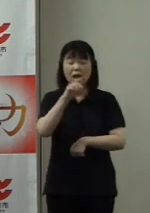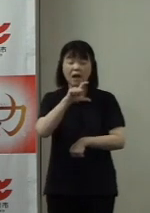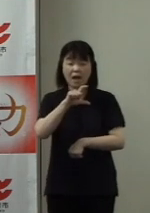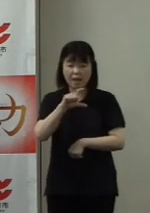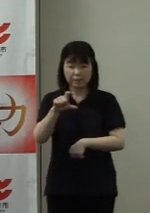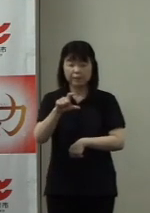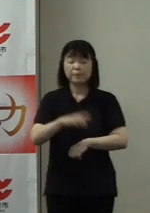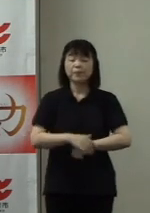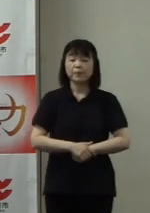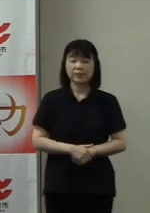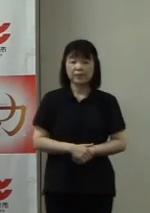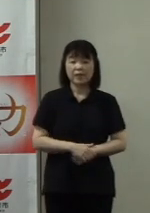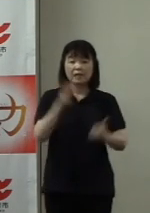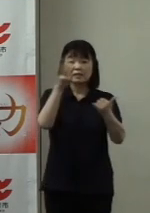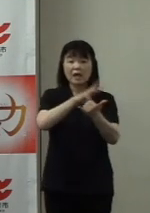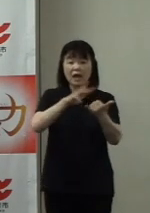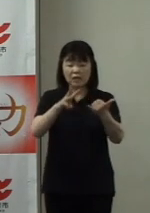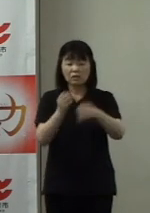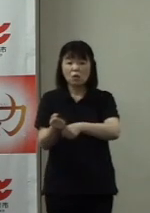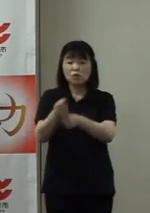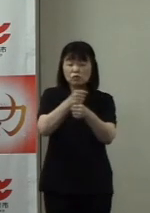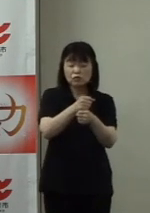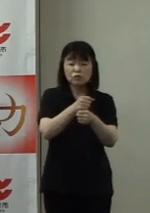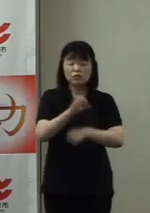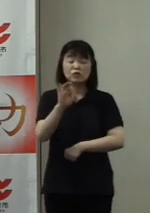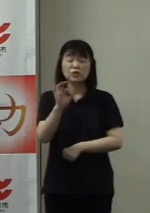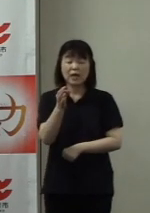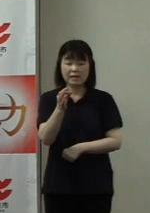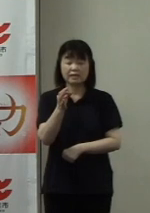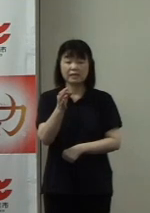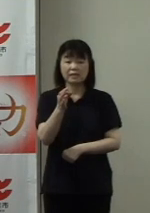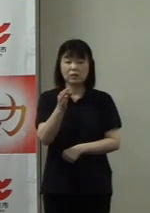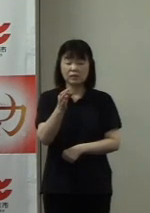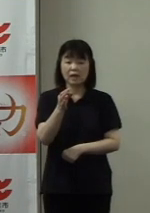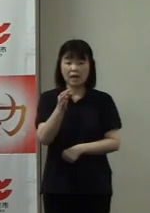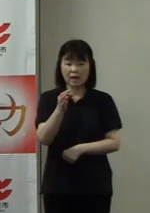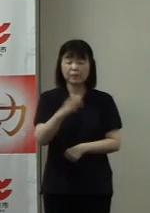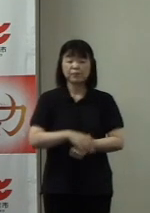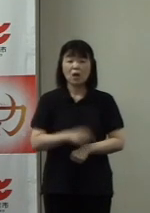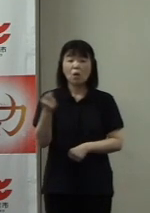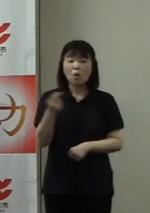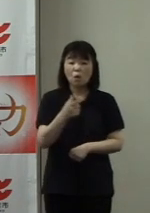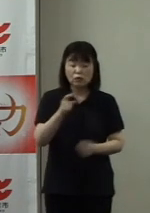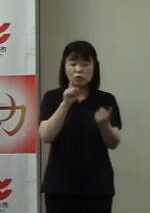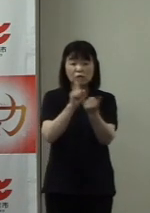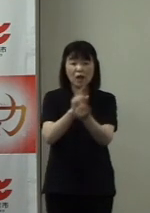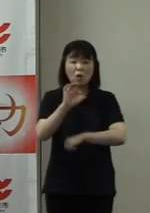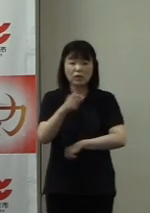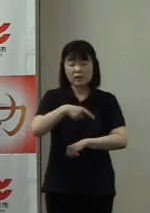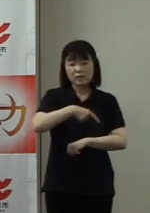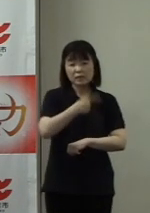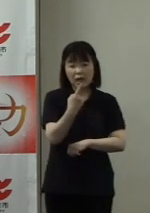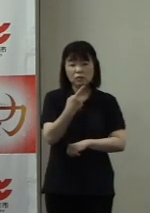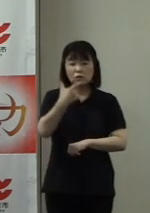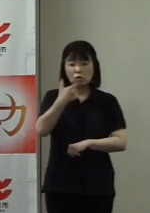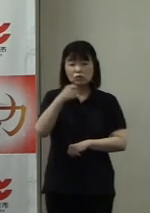次に災害の応急復旧経費ということで、応急対応費が165箇